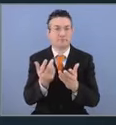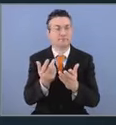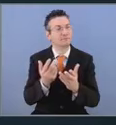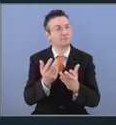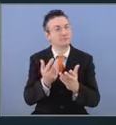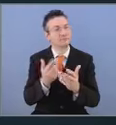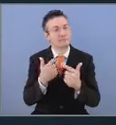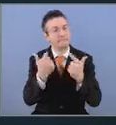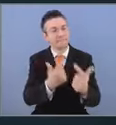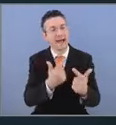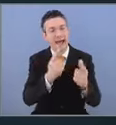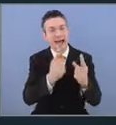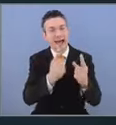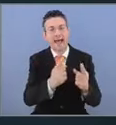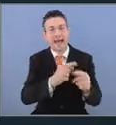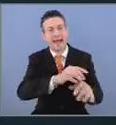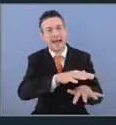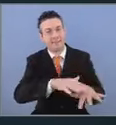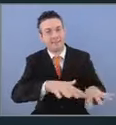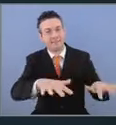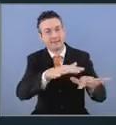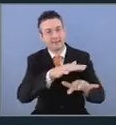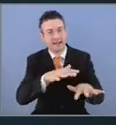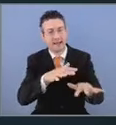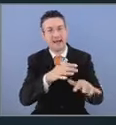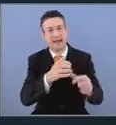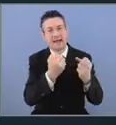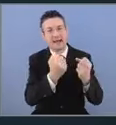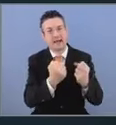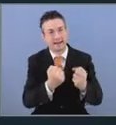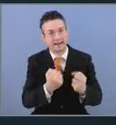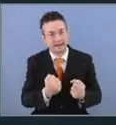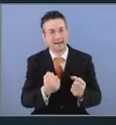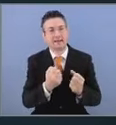risorse naturali. Ora,